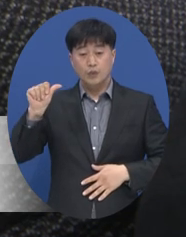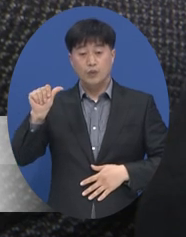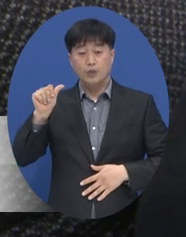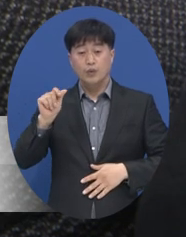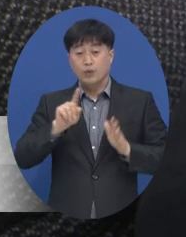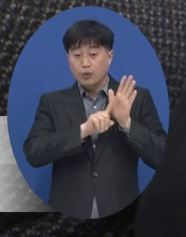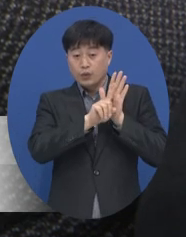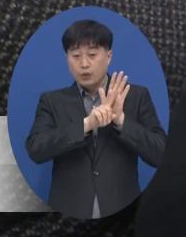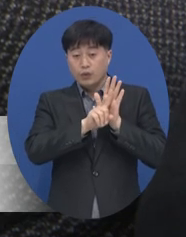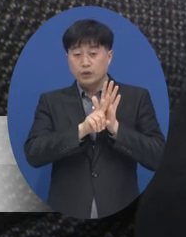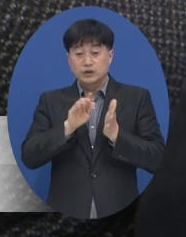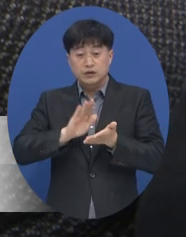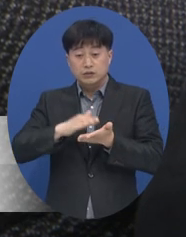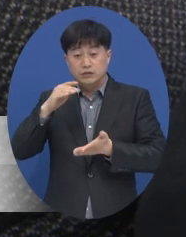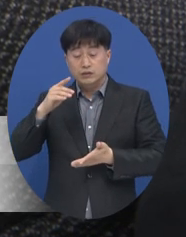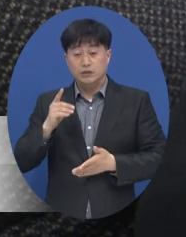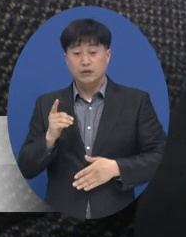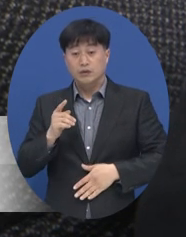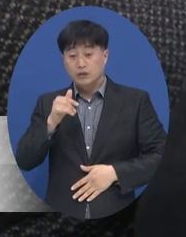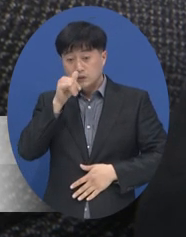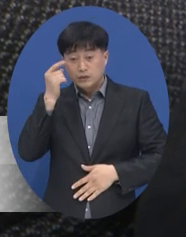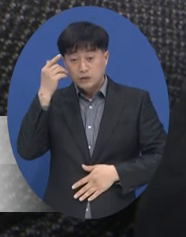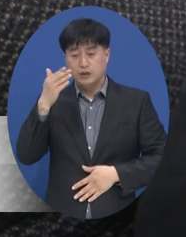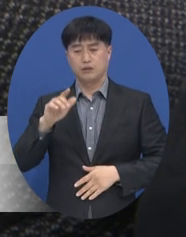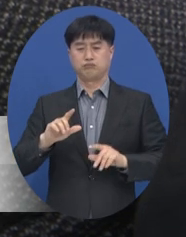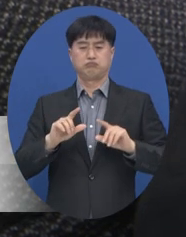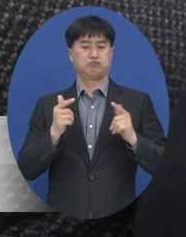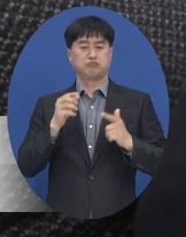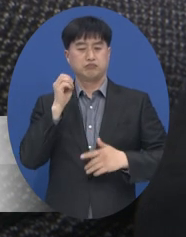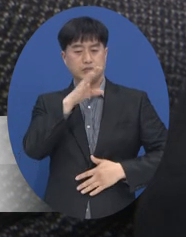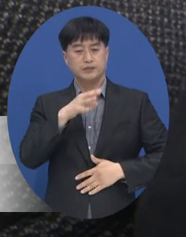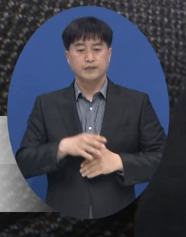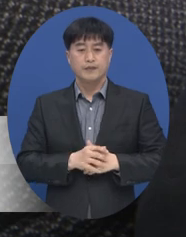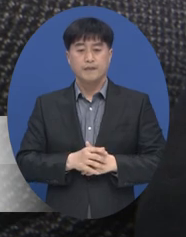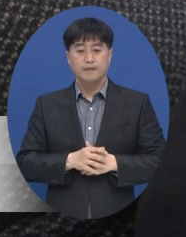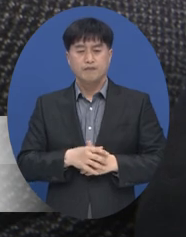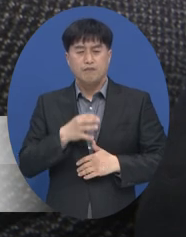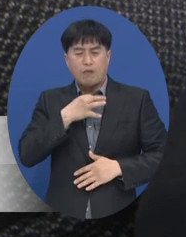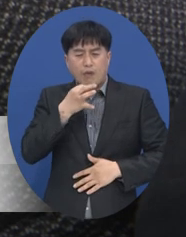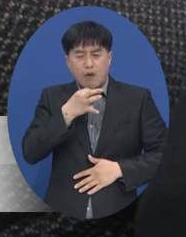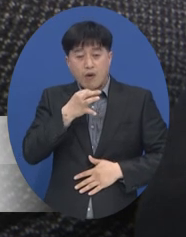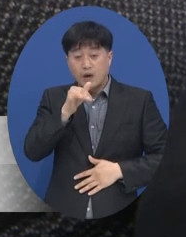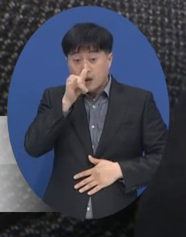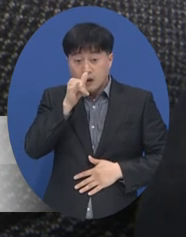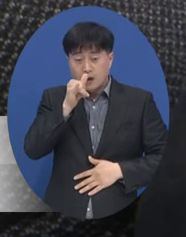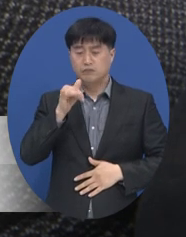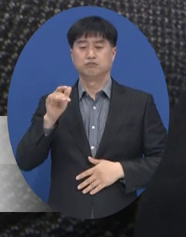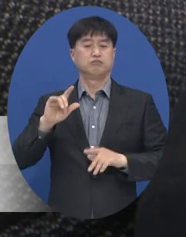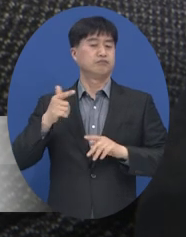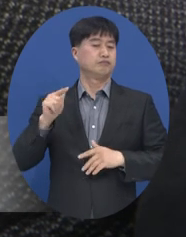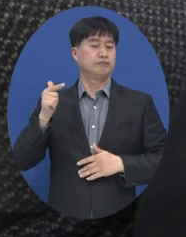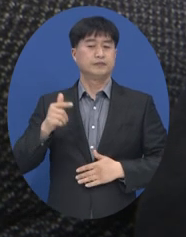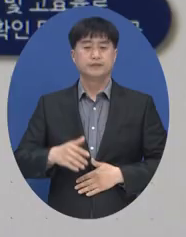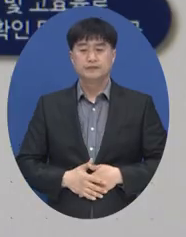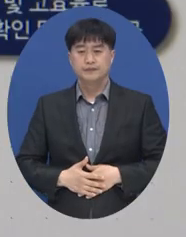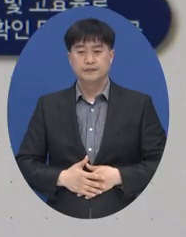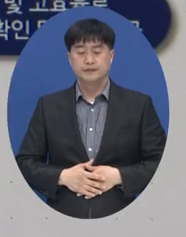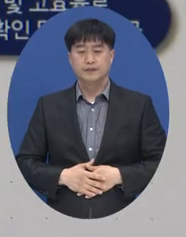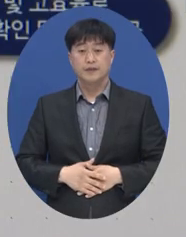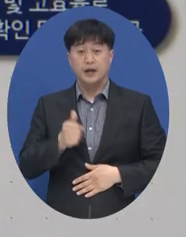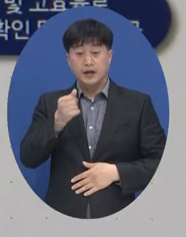37.5도 이상의 발열 증상이 있었나요? 아니요. 마른 기침 증상이 있으신가요?